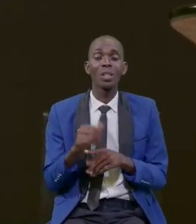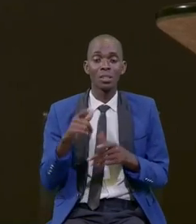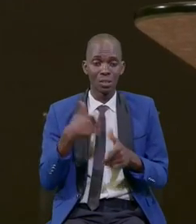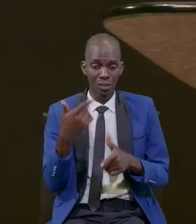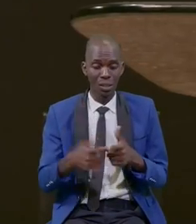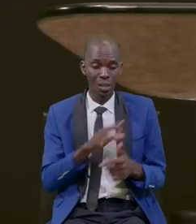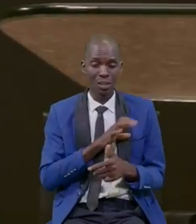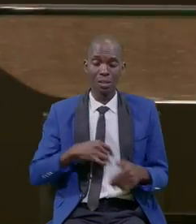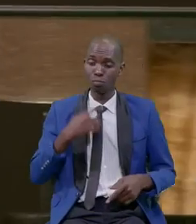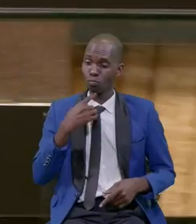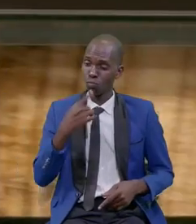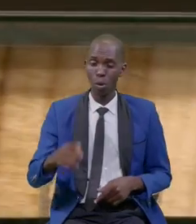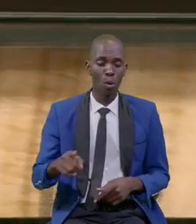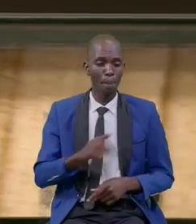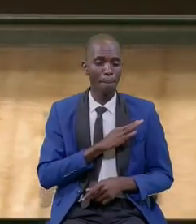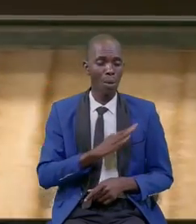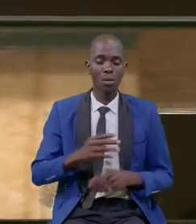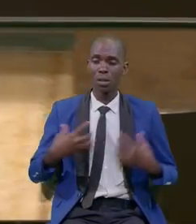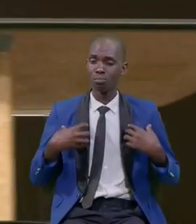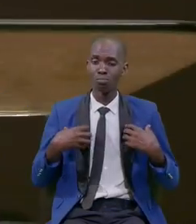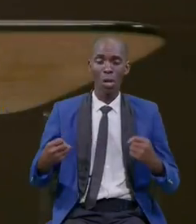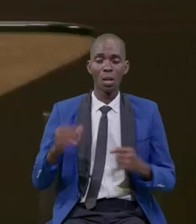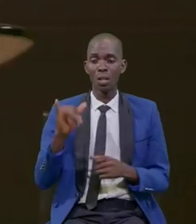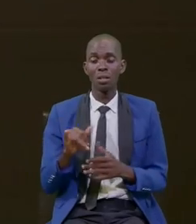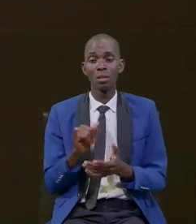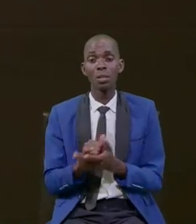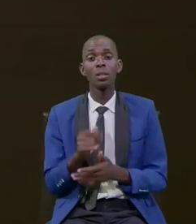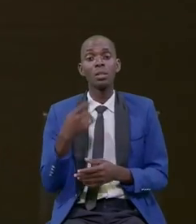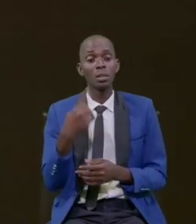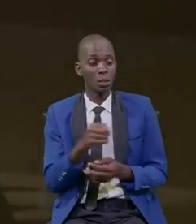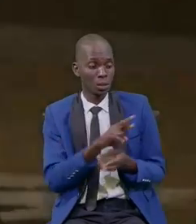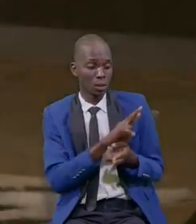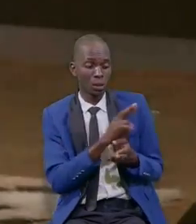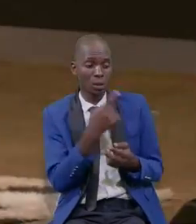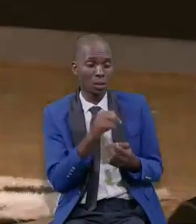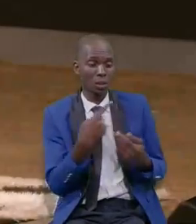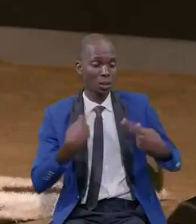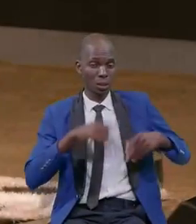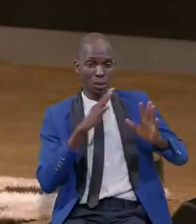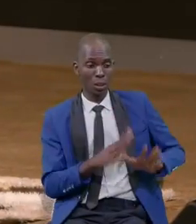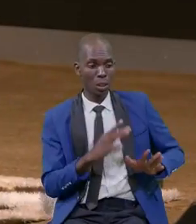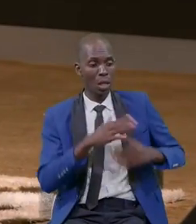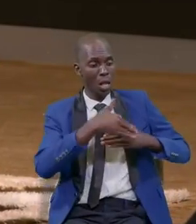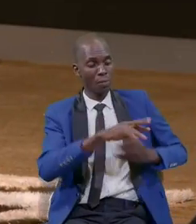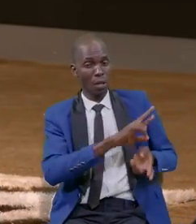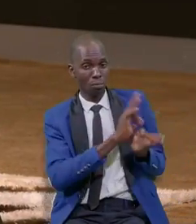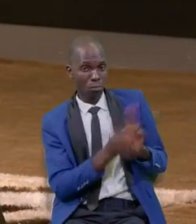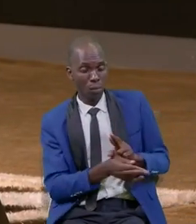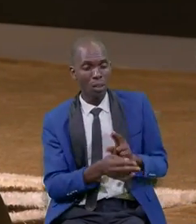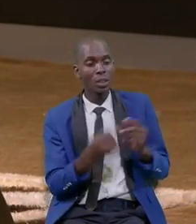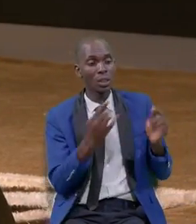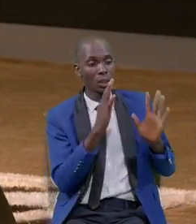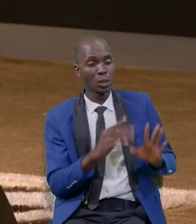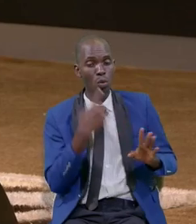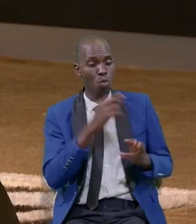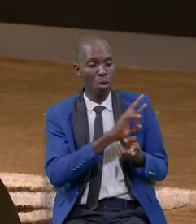corruption. Les prostituées maintenant se repentent, les publicains qui se repentent maintenant, alors ils vont maintenant dans le